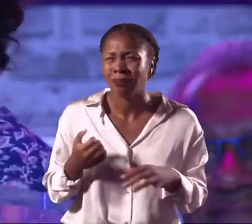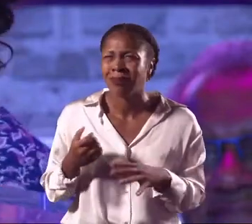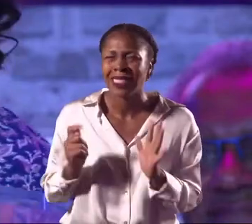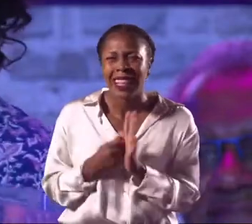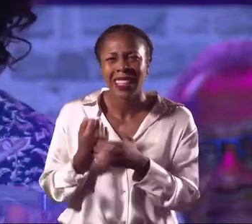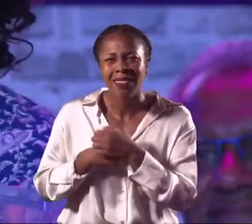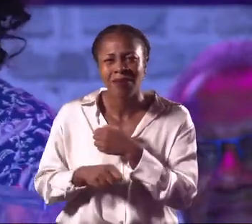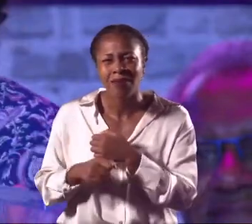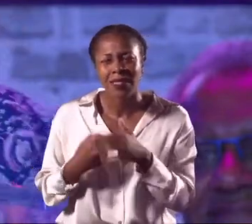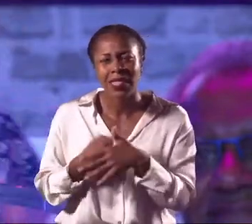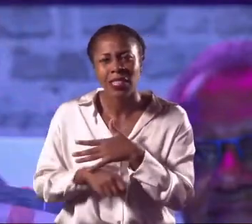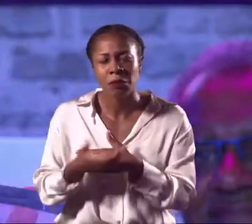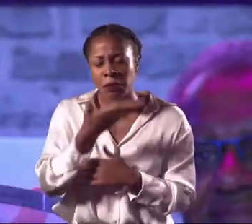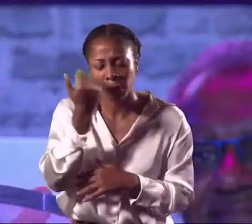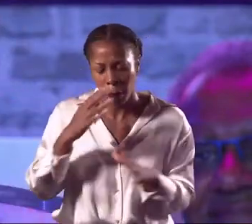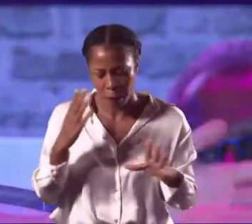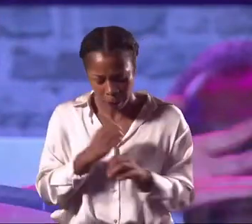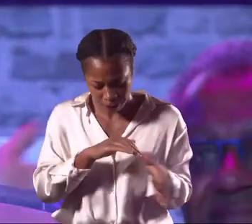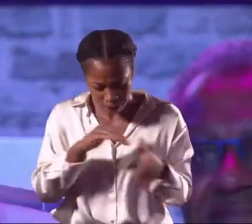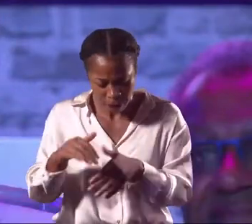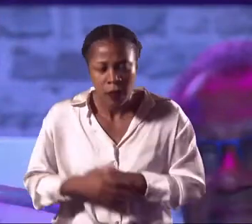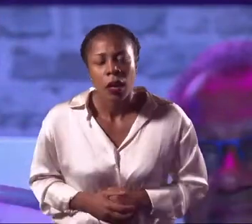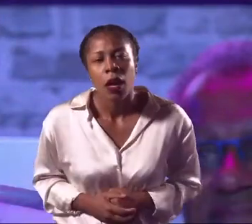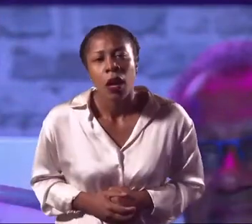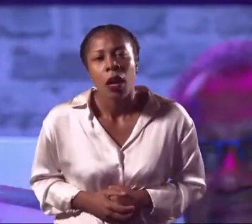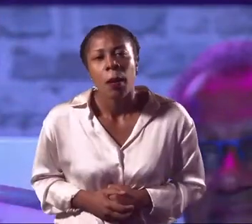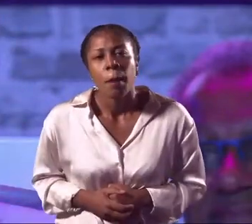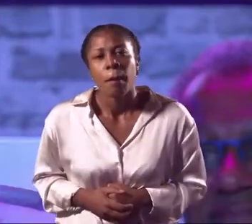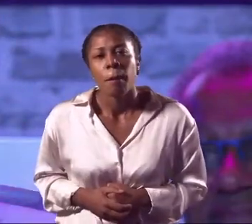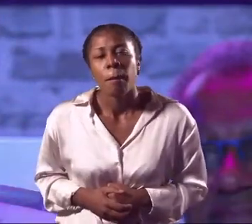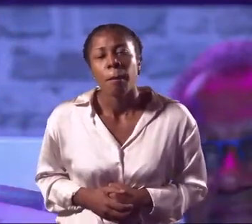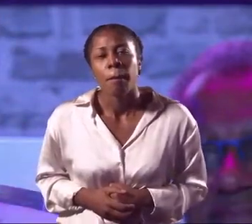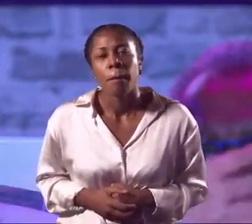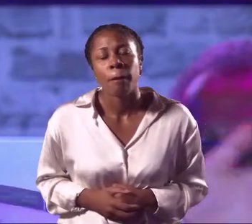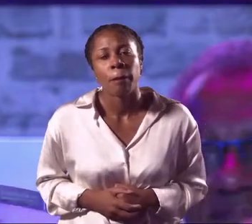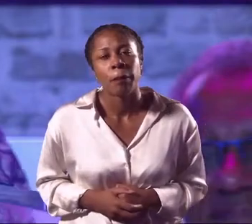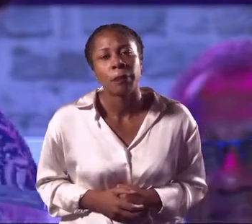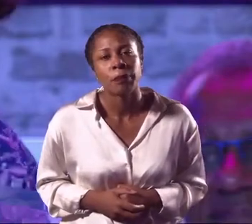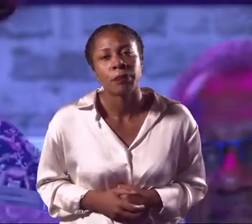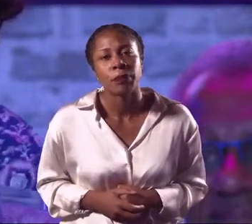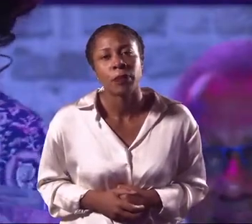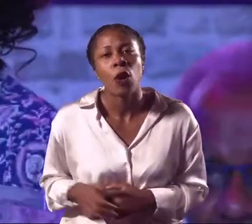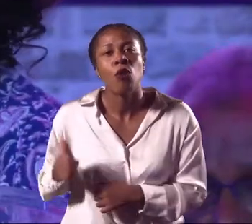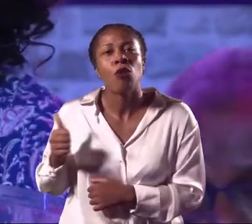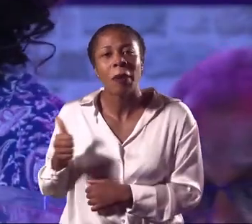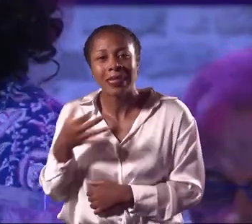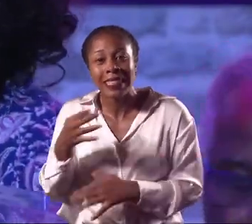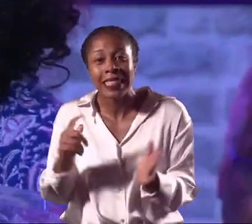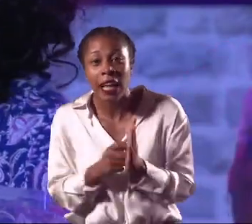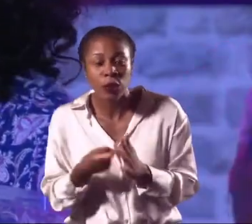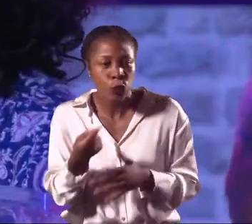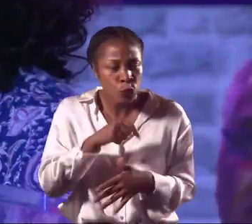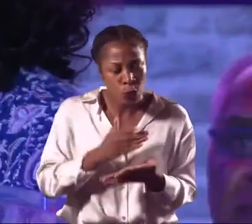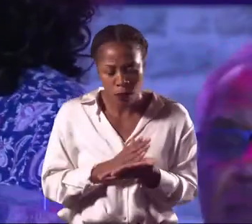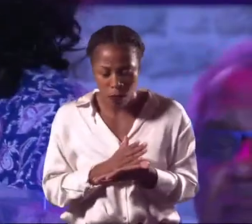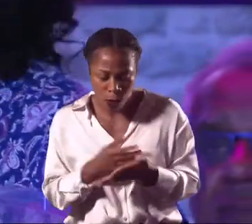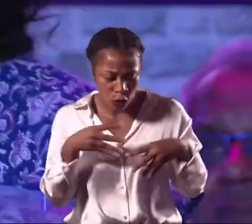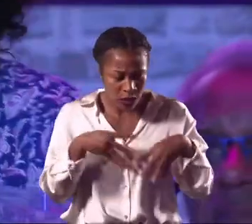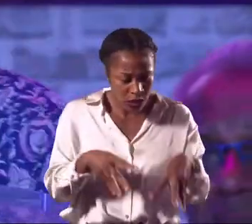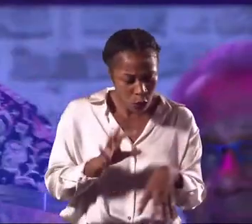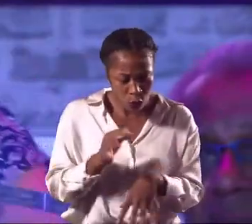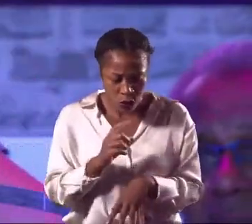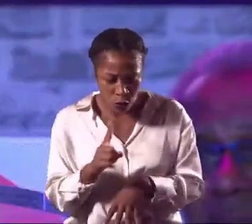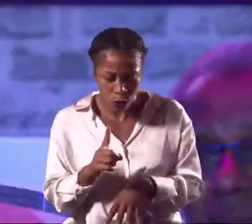né Emmanuel Macron exactement. Mais il ne l'a pas dit quand il pouvait y avoir un doute. Non, il l'a dit